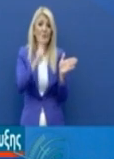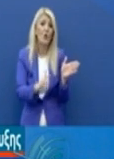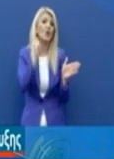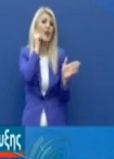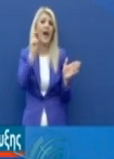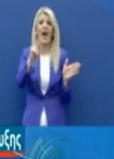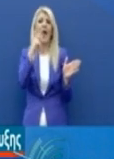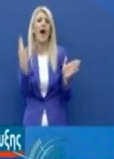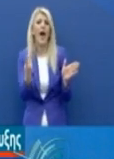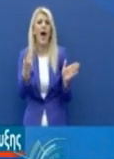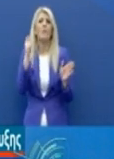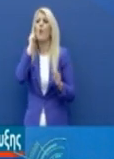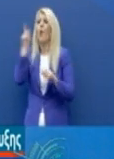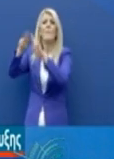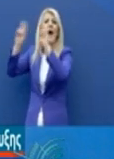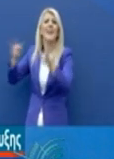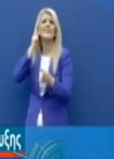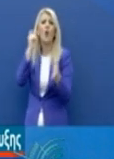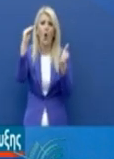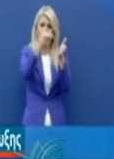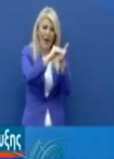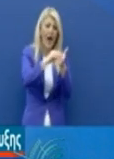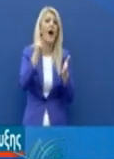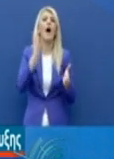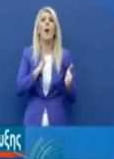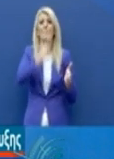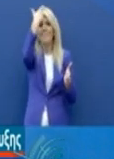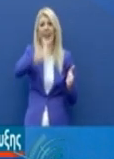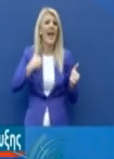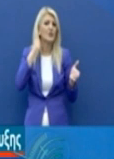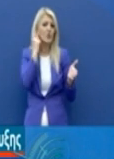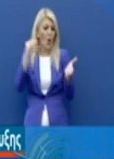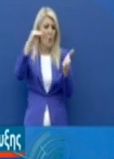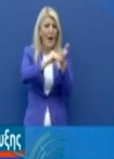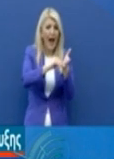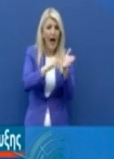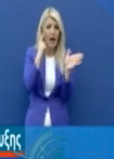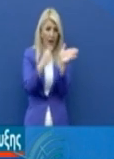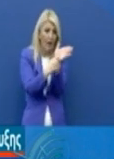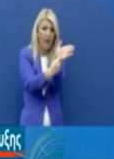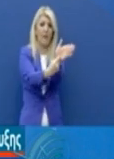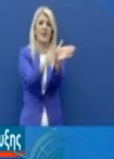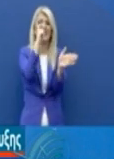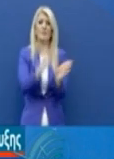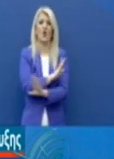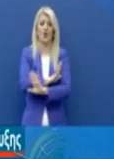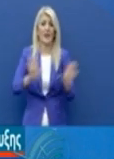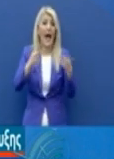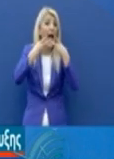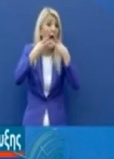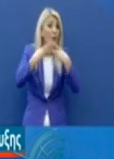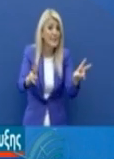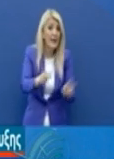ώρα κατά την οποία θα μπορεί ο πελάτης να παραλαμβάνει την παραγγελία του. Τονίζω ότι θα επιτρέπεται μόνον